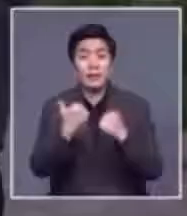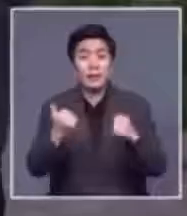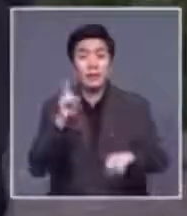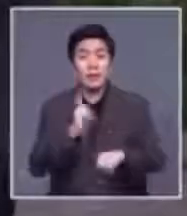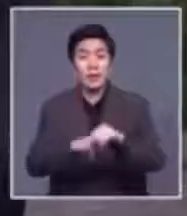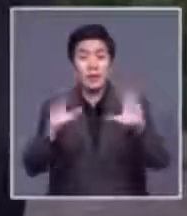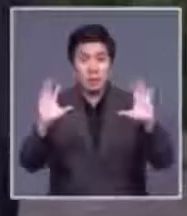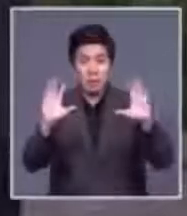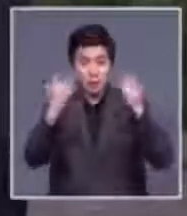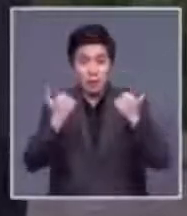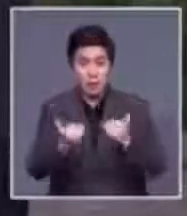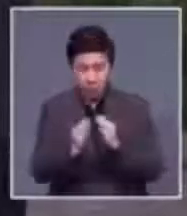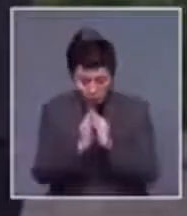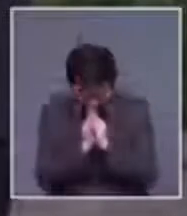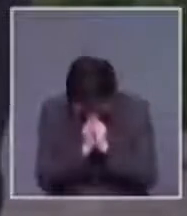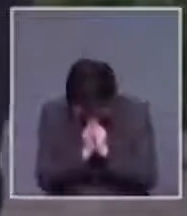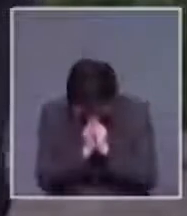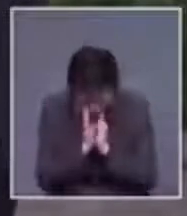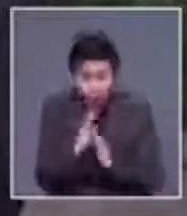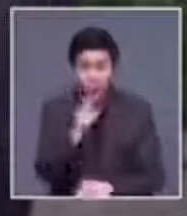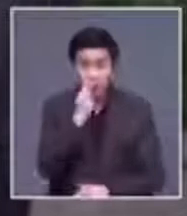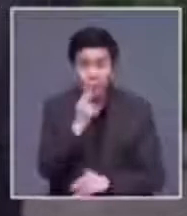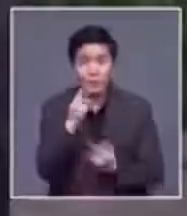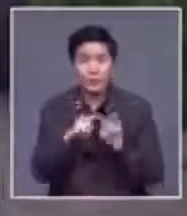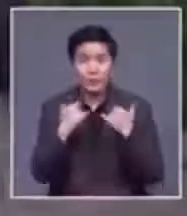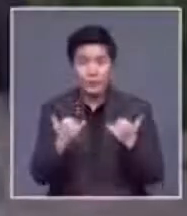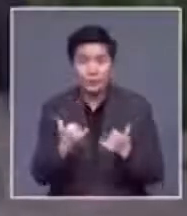ไทยแล้วกล่าวขอบพระคุณท่านรัฐมนตรีอีกครั้งนึงขอบพระคุณผู้ชมสำหรับการติดตามชม